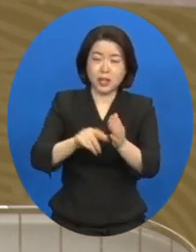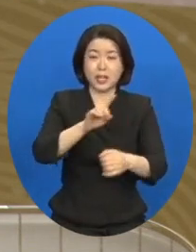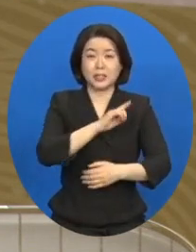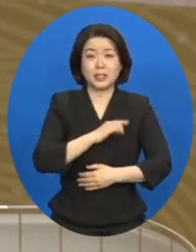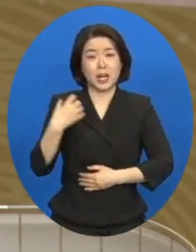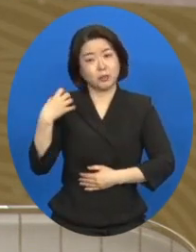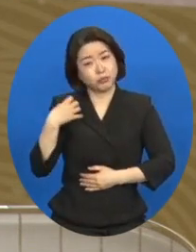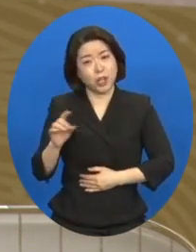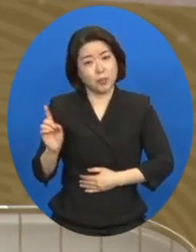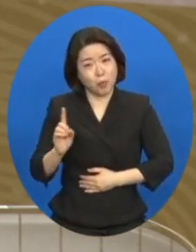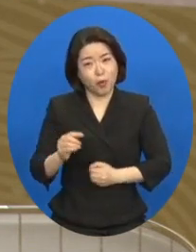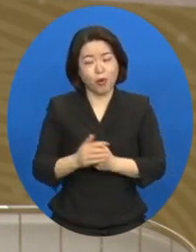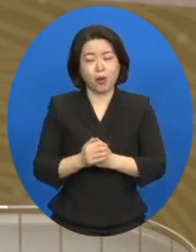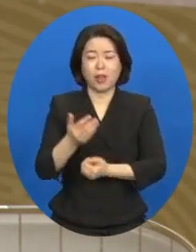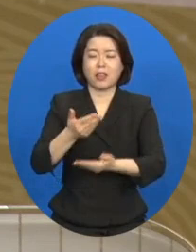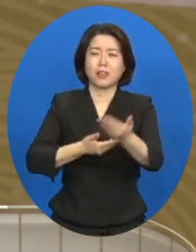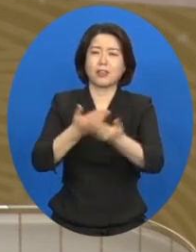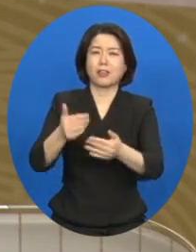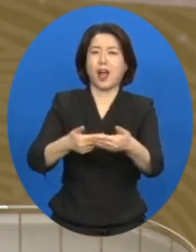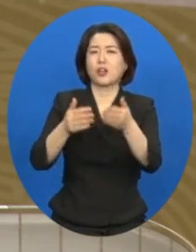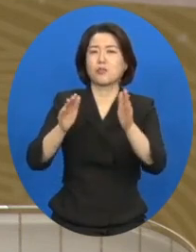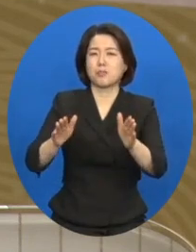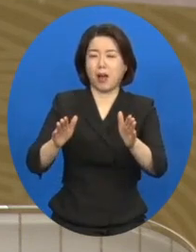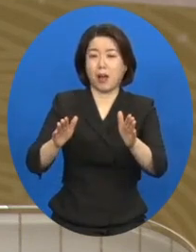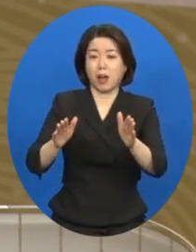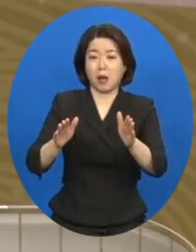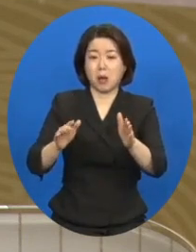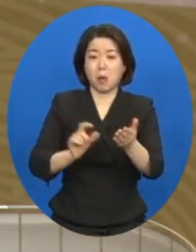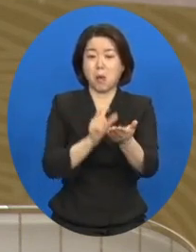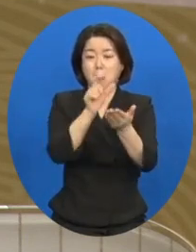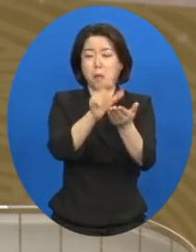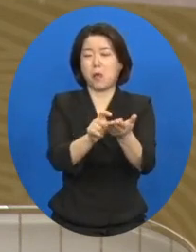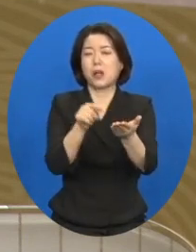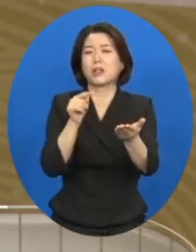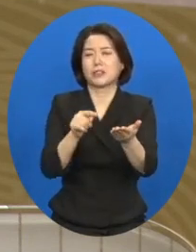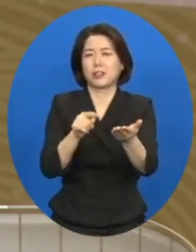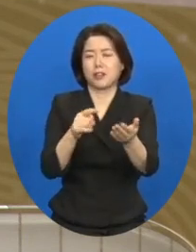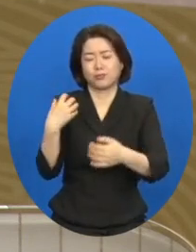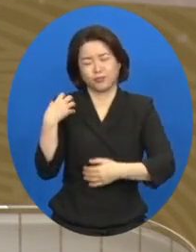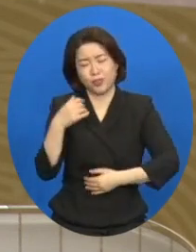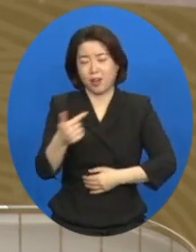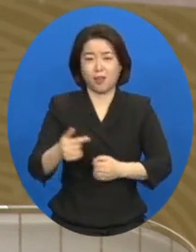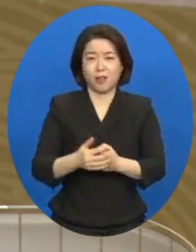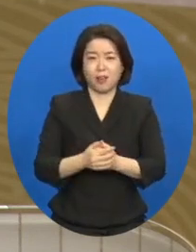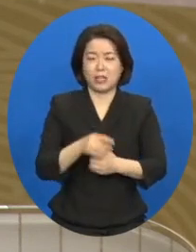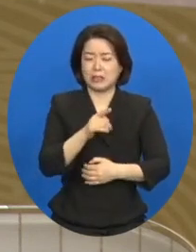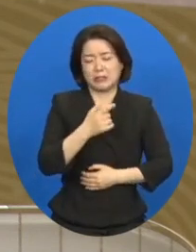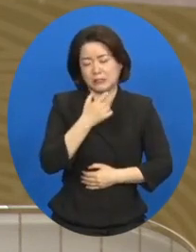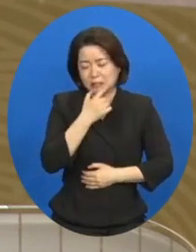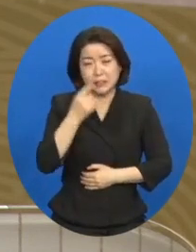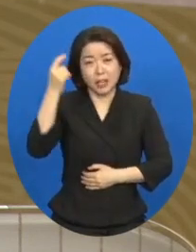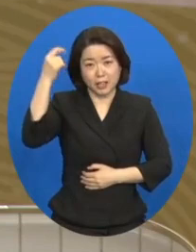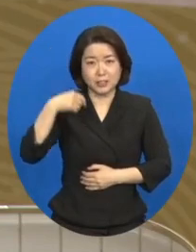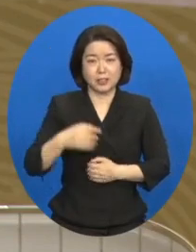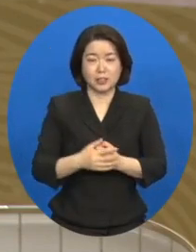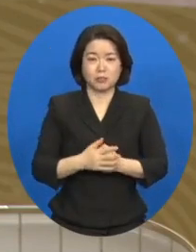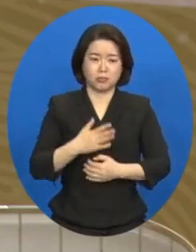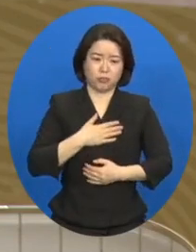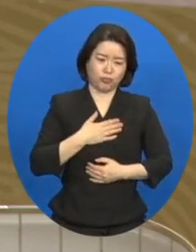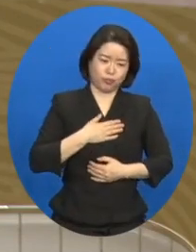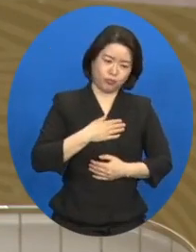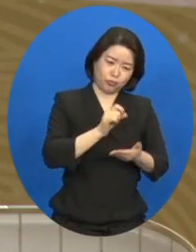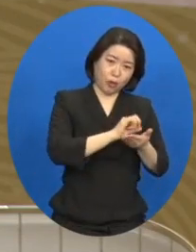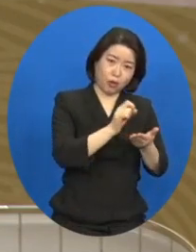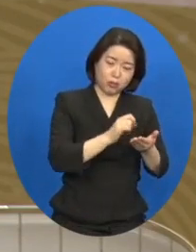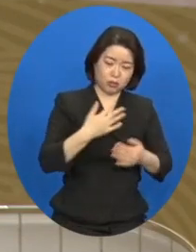부담스러워하는 것이 나눔 방에 일기를 나누어야 한다는 것입니다. 싫다는 거예요. 내 일기인데